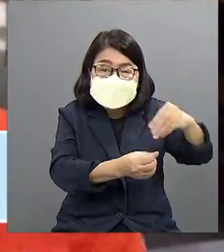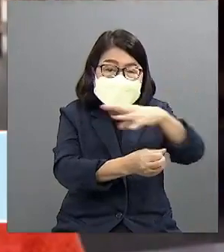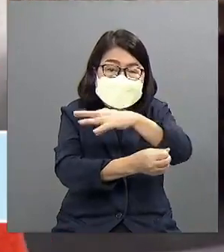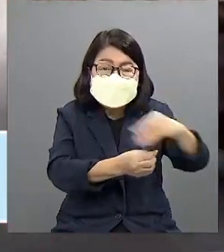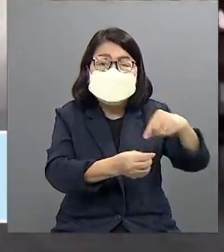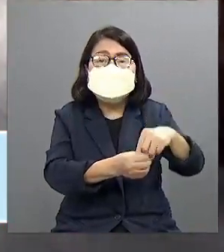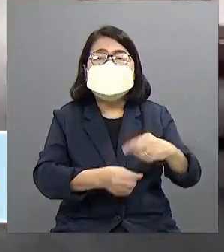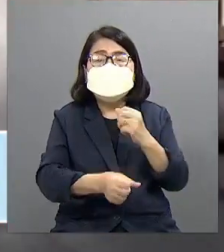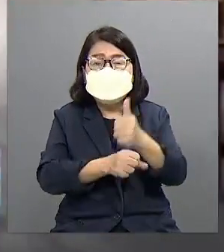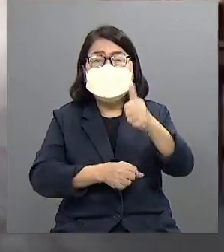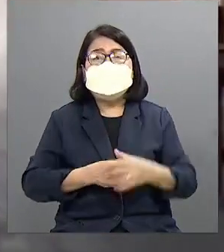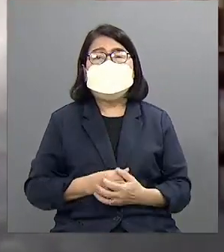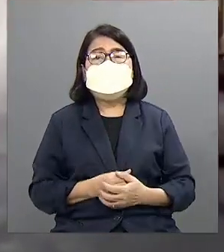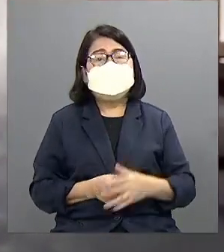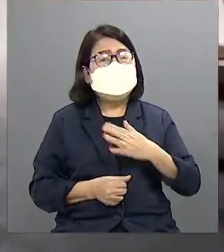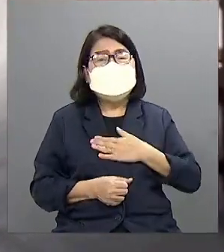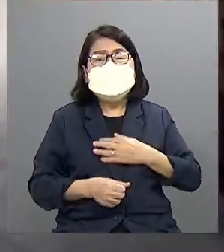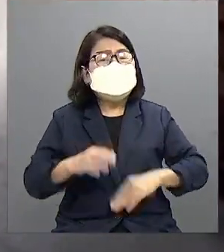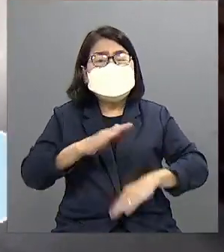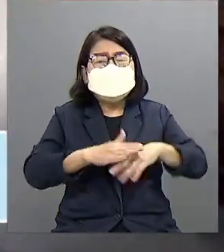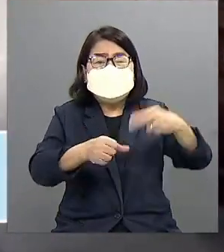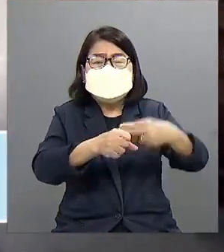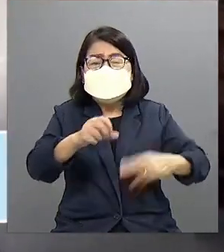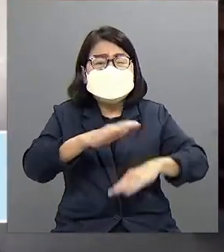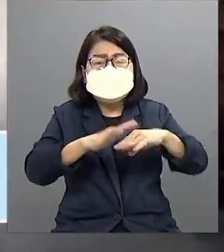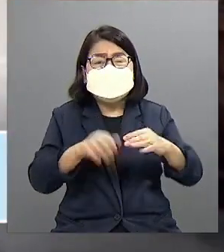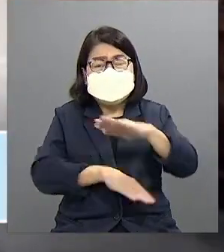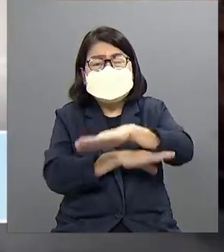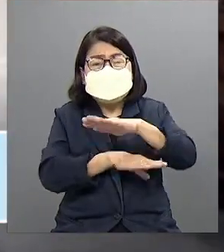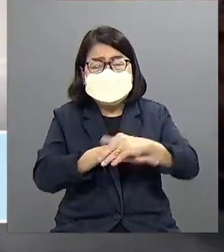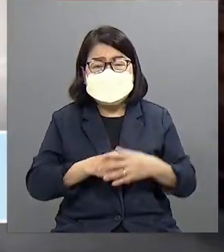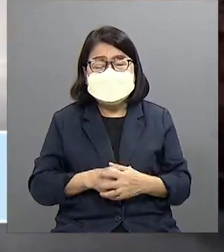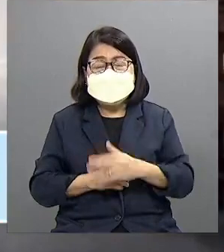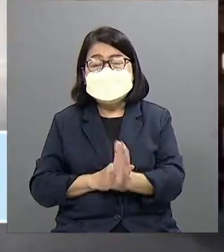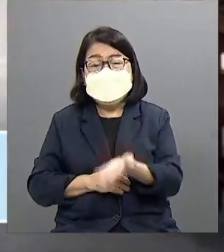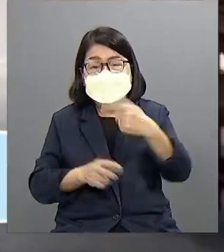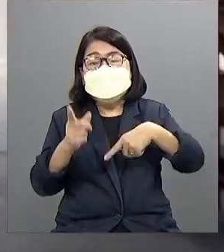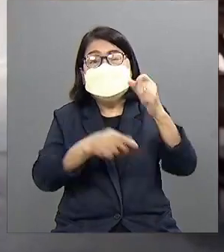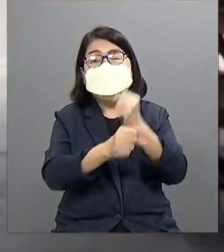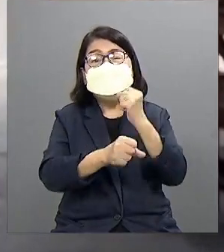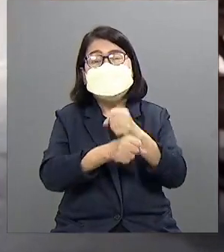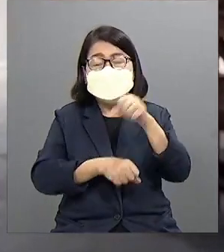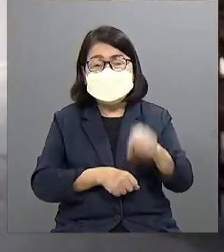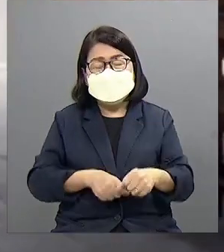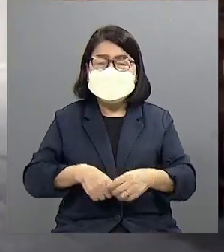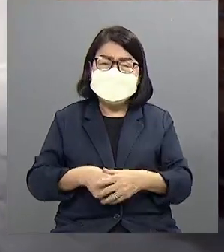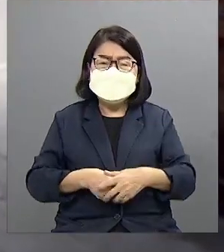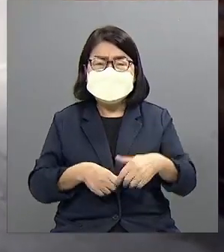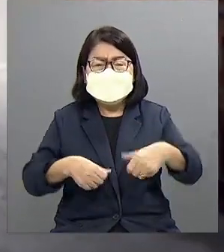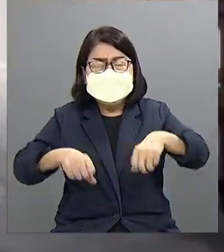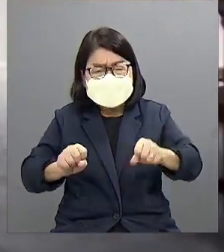เติมน้ำมันมาเต็มถังพอเติมมาตอนเย็นพอตื่นเช้าจะไปทำงานเกมันตกไม่มีน้ำมันเลย